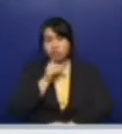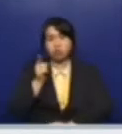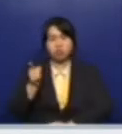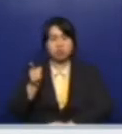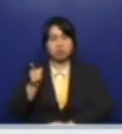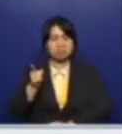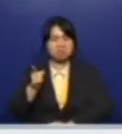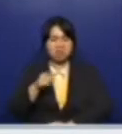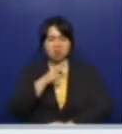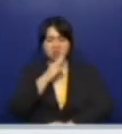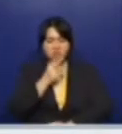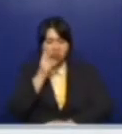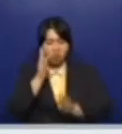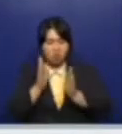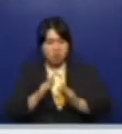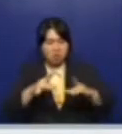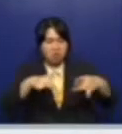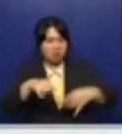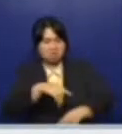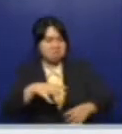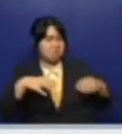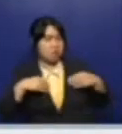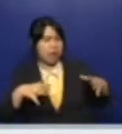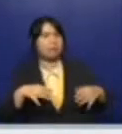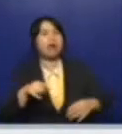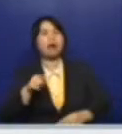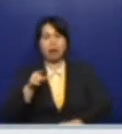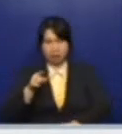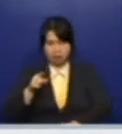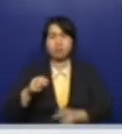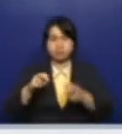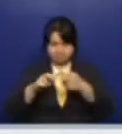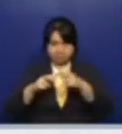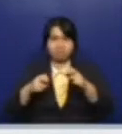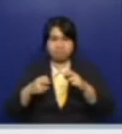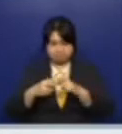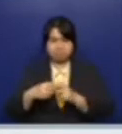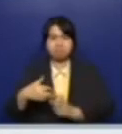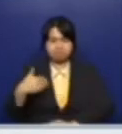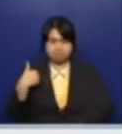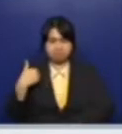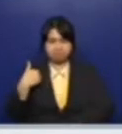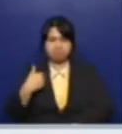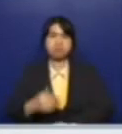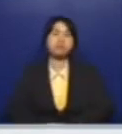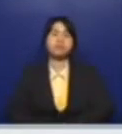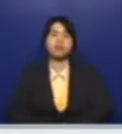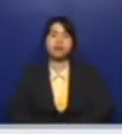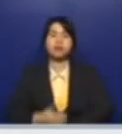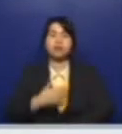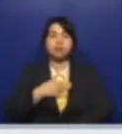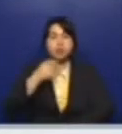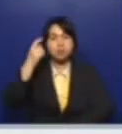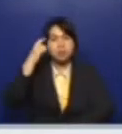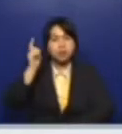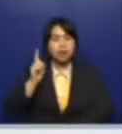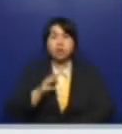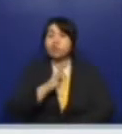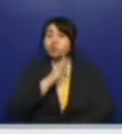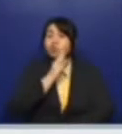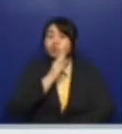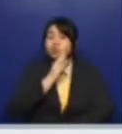ต่างเนี่ยมันเกิดปัญหาแน่นอนผมคิดว่าความเห็นต่าง